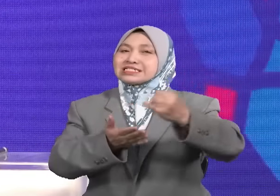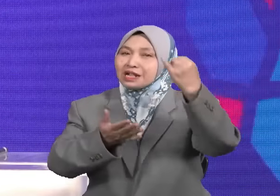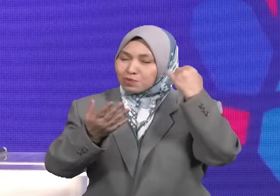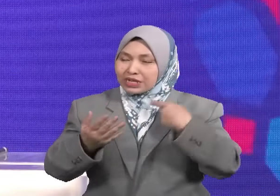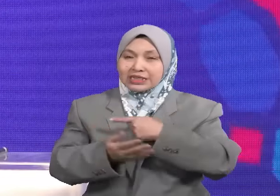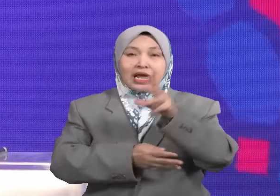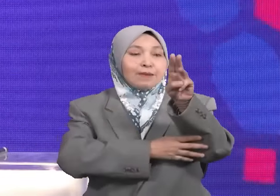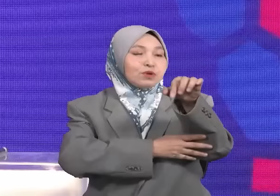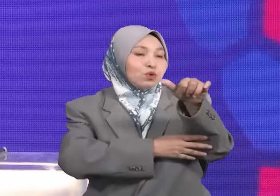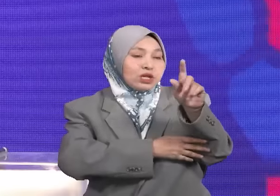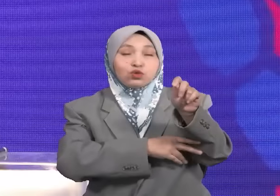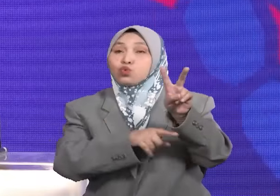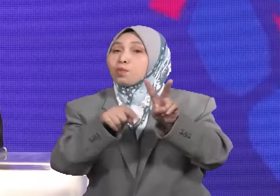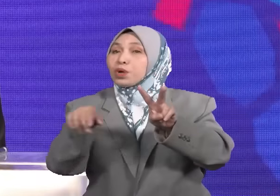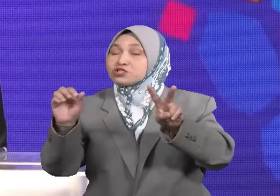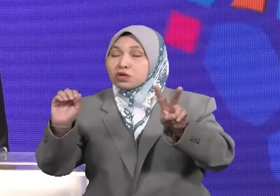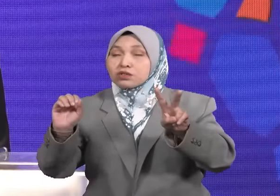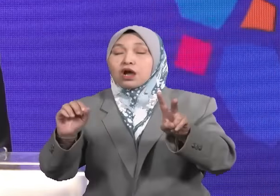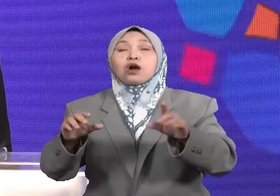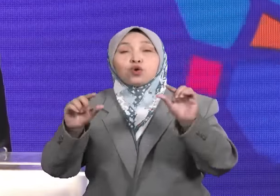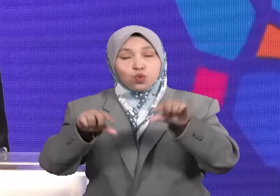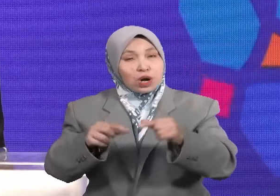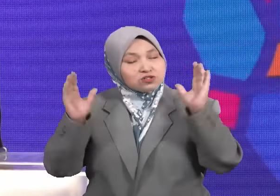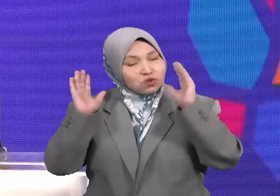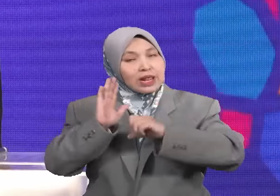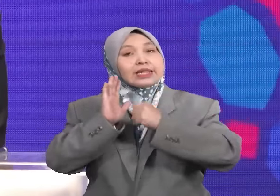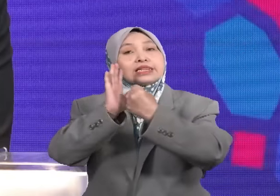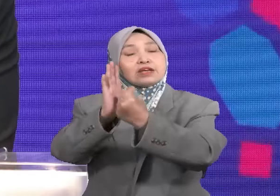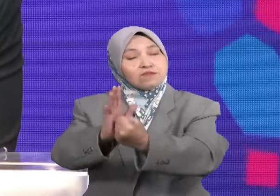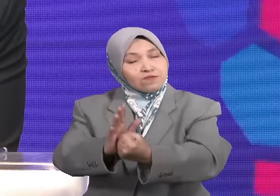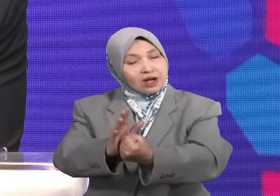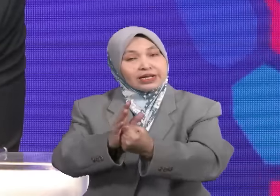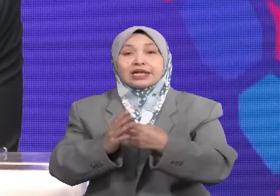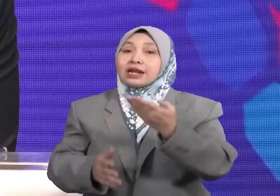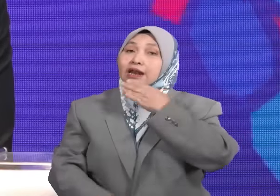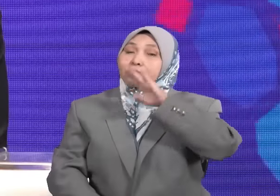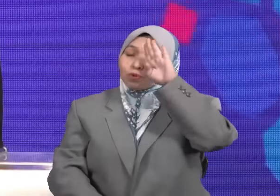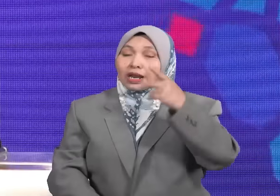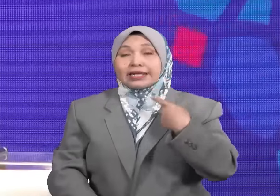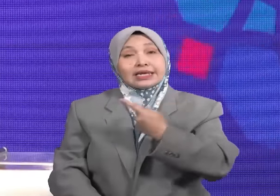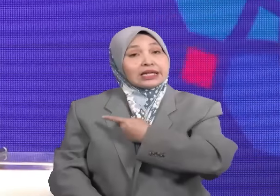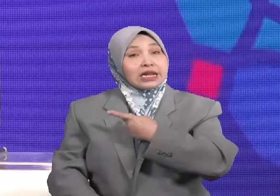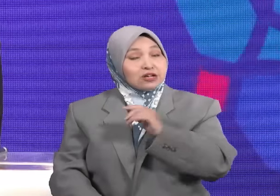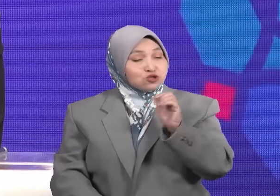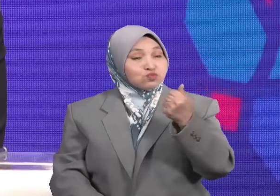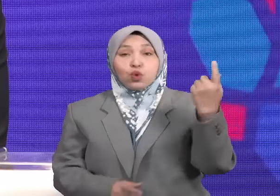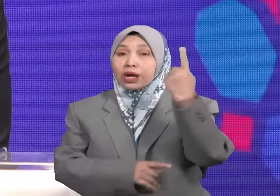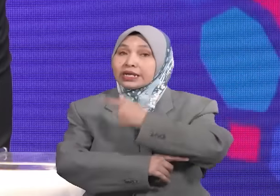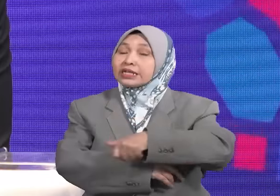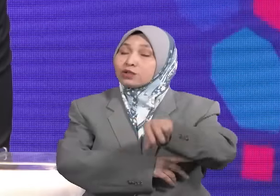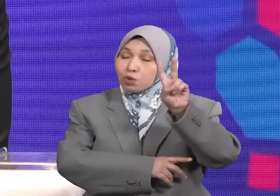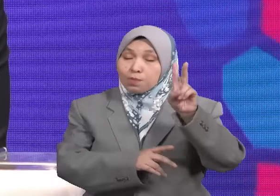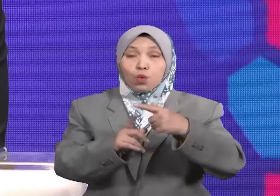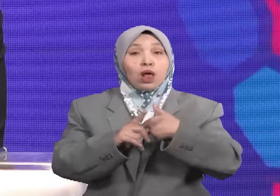Quran Time 2.0, Quran, Salat dan Infak. Dan alhamdulillah juga kita masuk 10 hari kedua dah bulan Ramadan